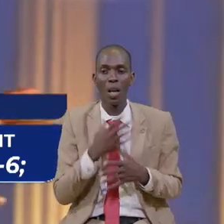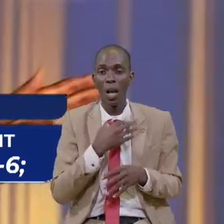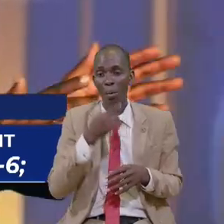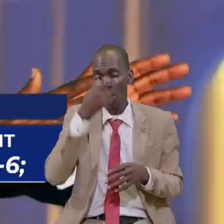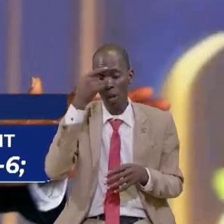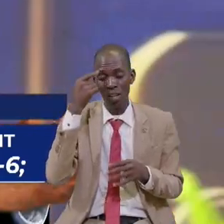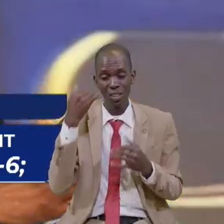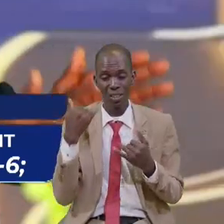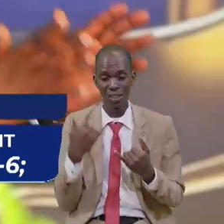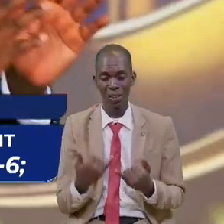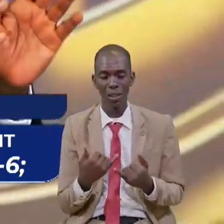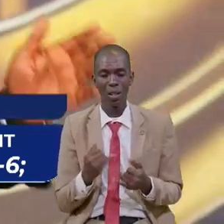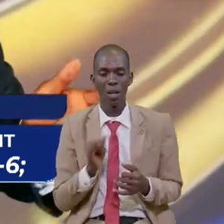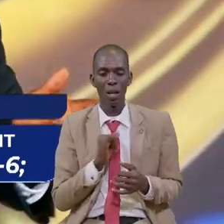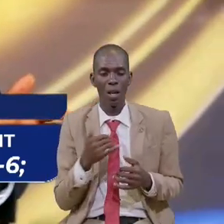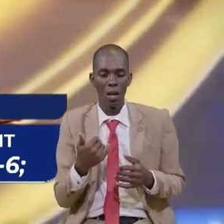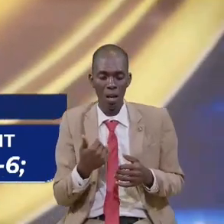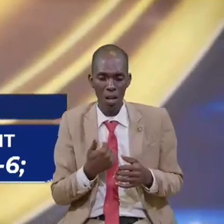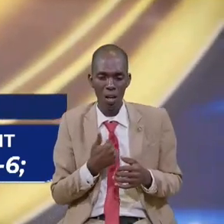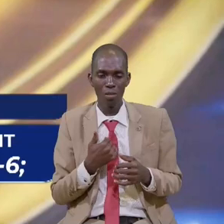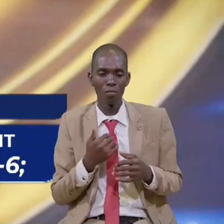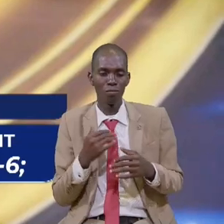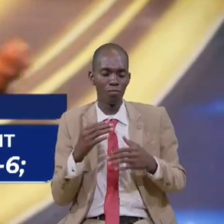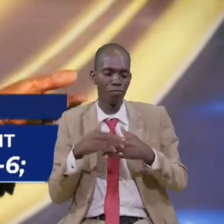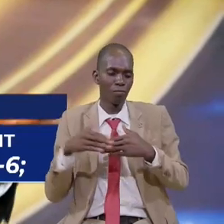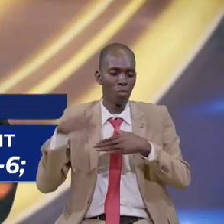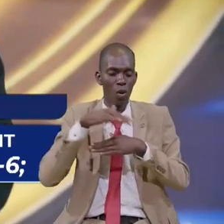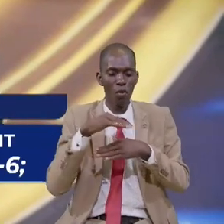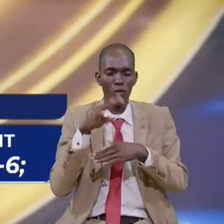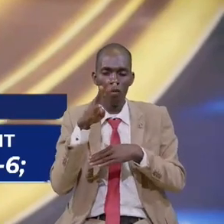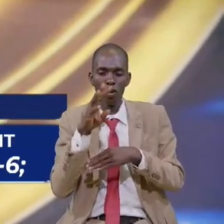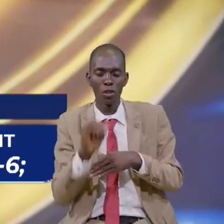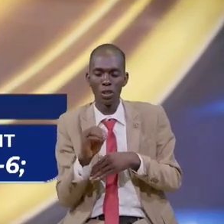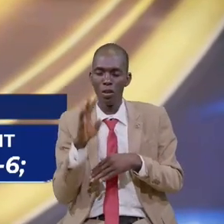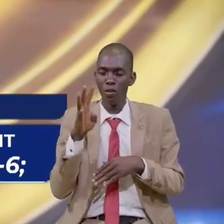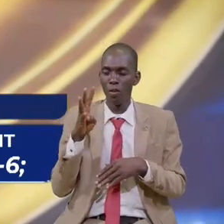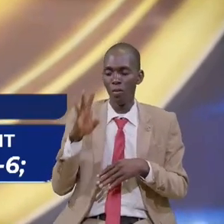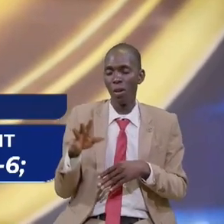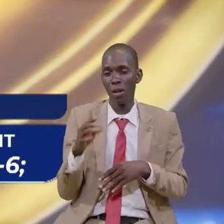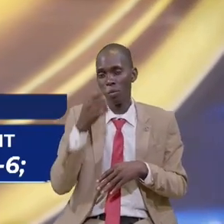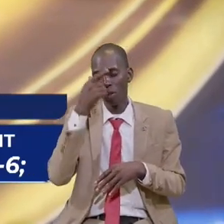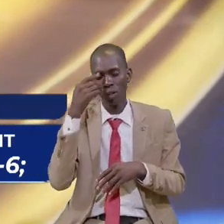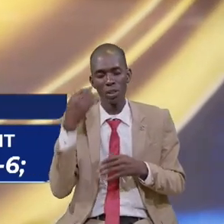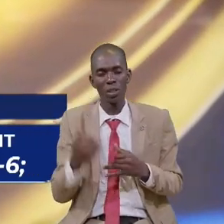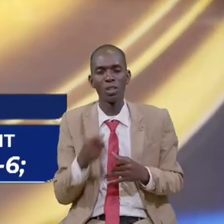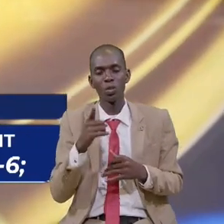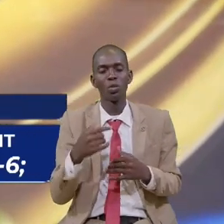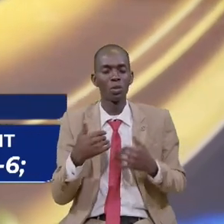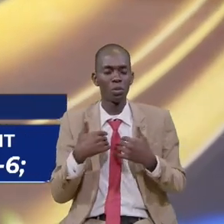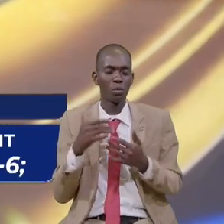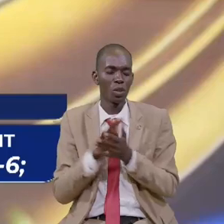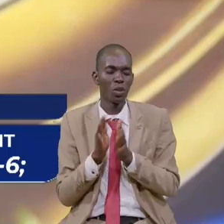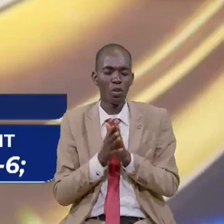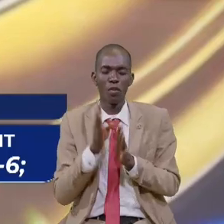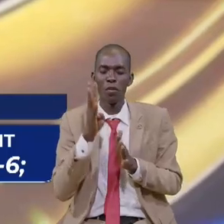Et parce que maintenant j'ai franchi 40 ans, 45 ans, parce que maintenant tu as 50 ans